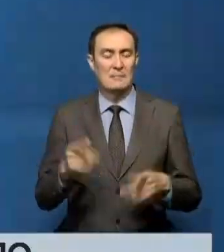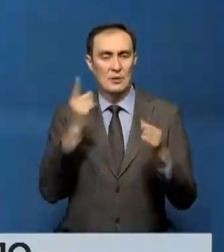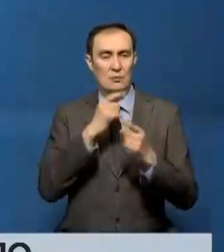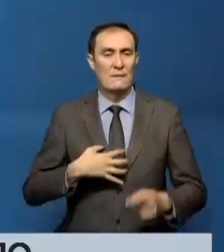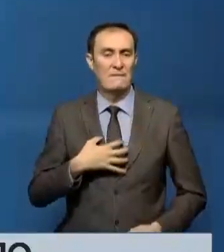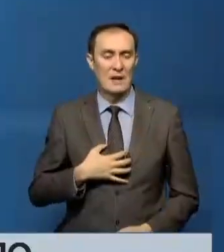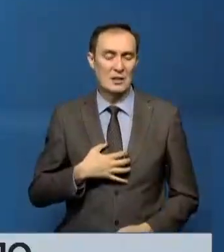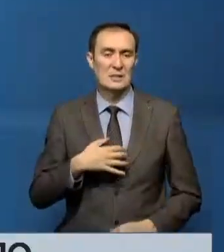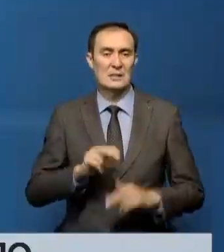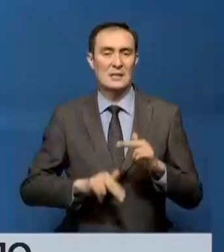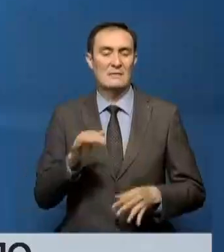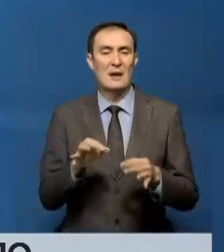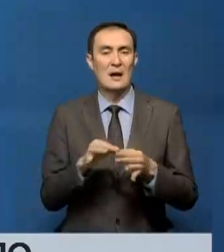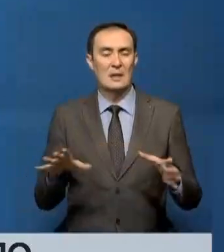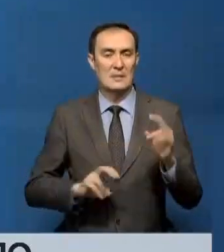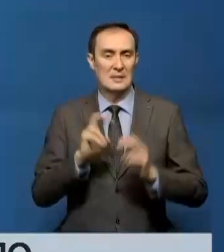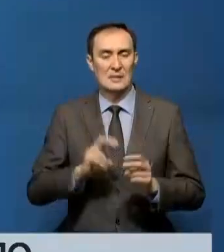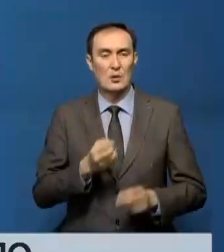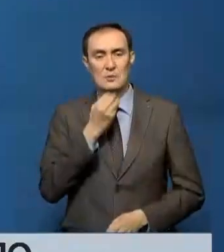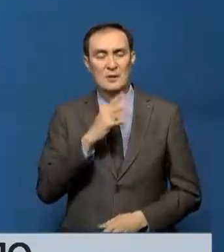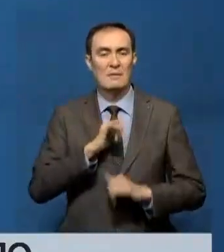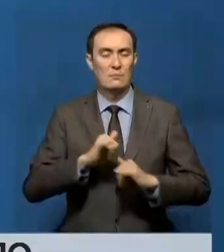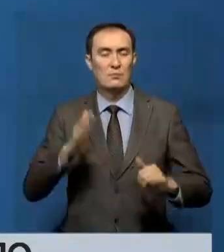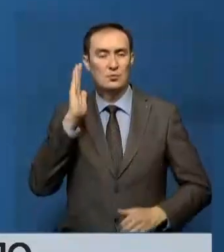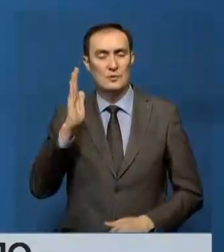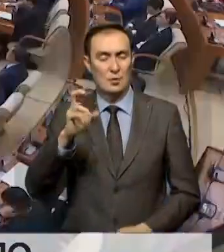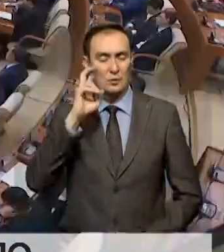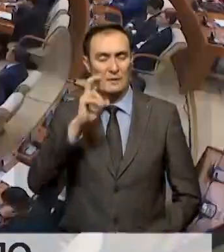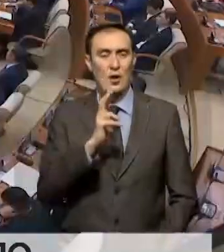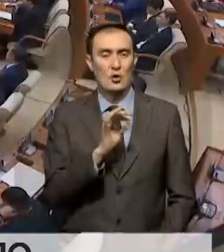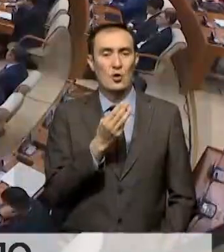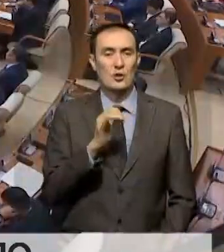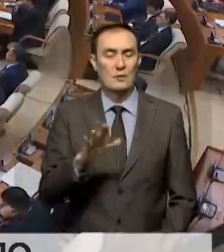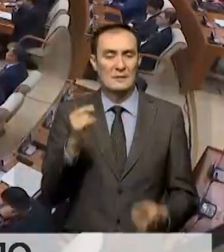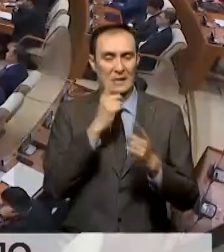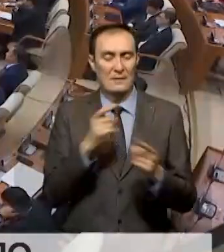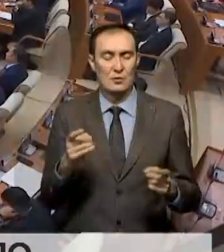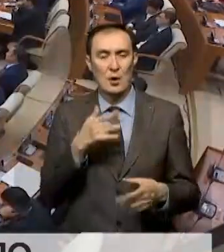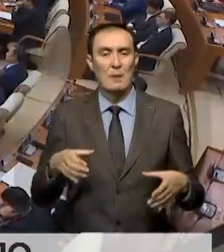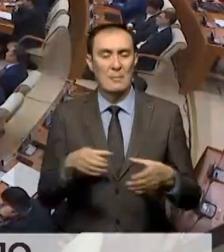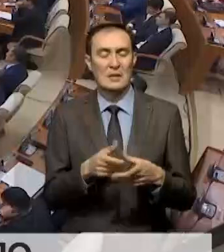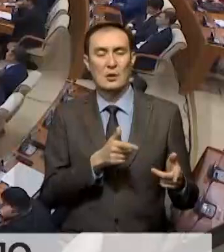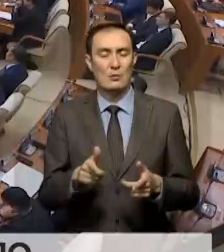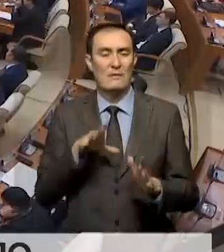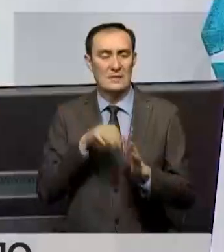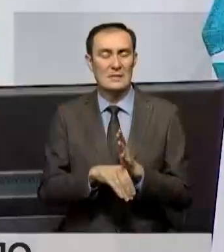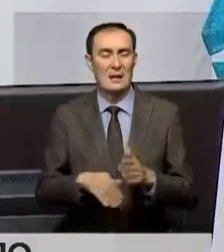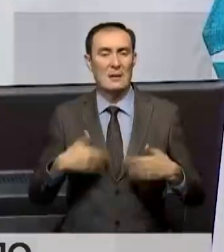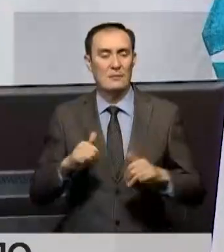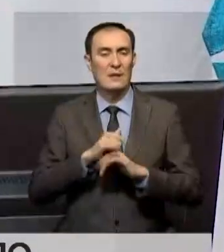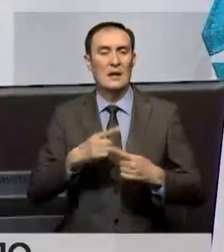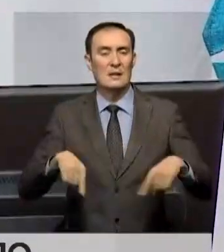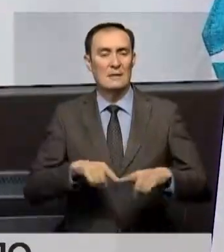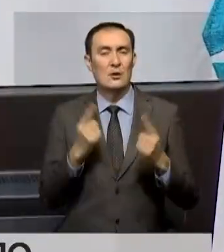подчеркнул стратегическую важность возведения АЭС для успешного будущего страны. Ерлан Кошанов заявил, что партийцы готовы внести свою лепту в